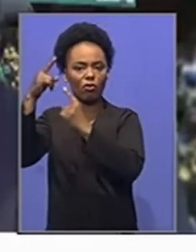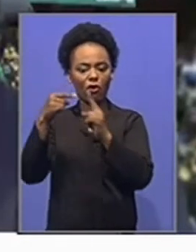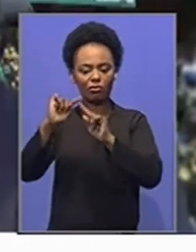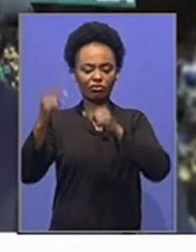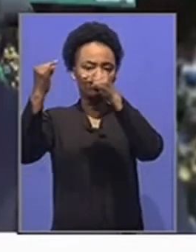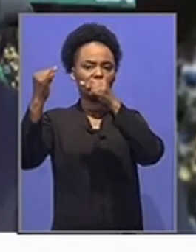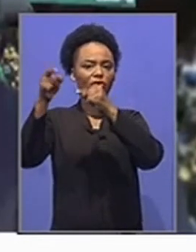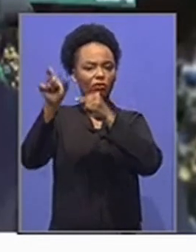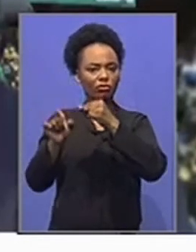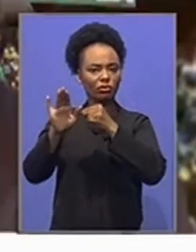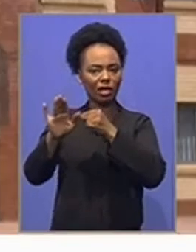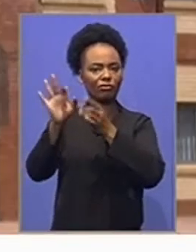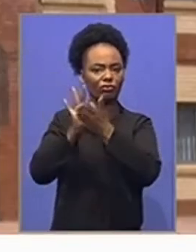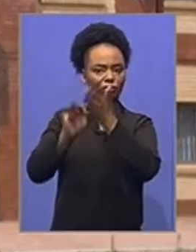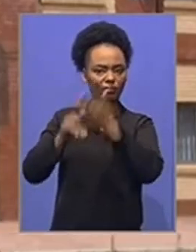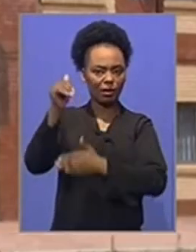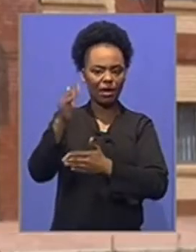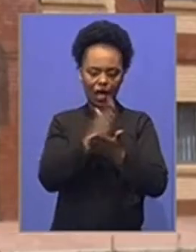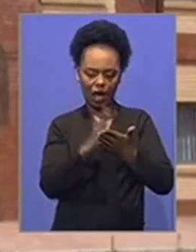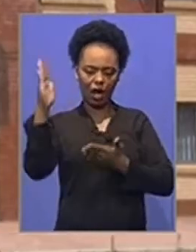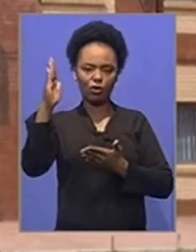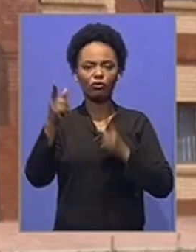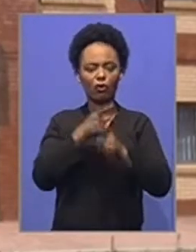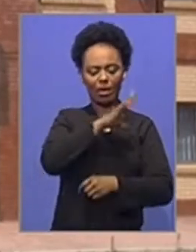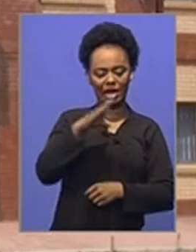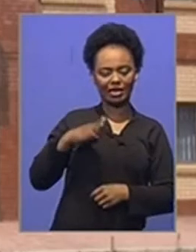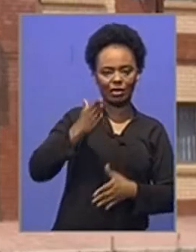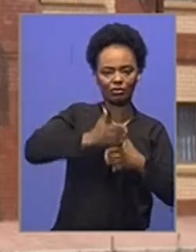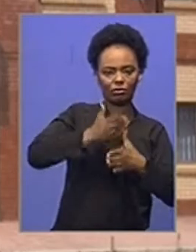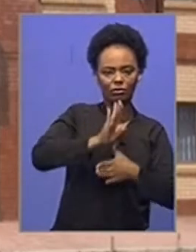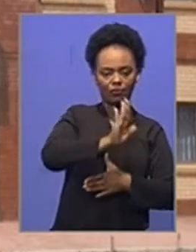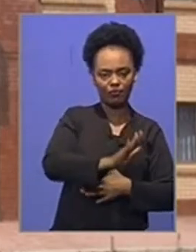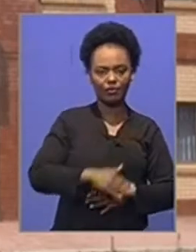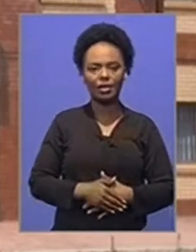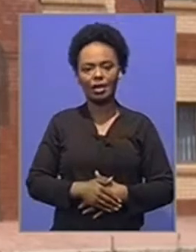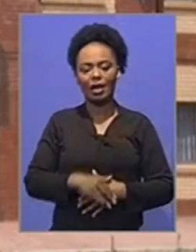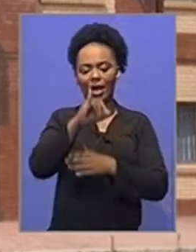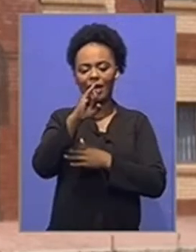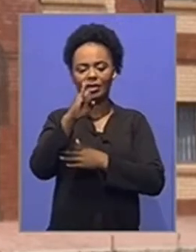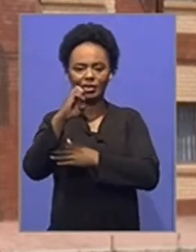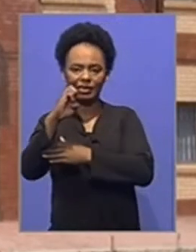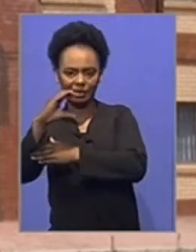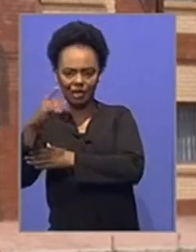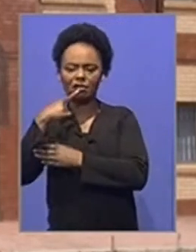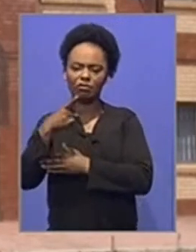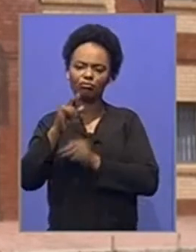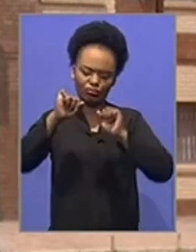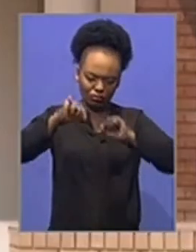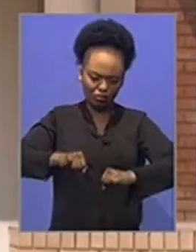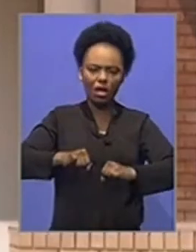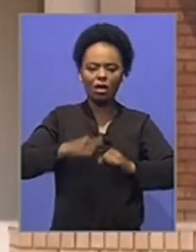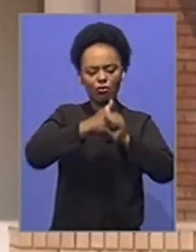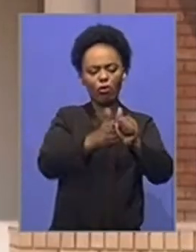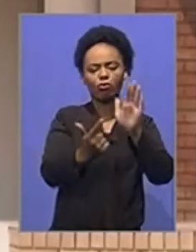jaaka makhanselara ANC. Kgabagare ba Komishene ya Ditlhopho kana IEC ba kaya fa go letlelesega go ya ka molao